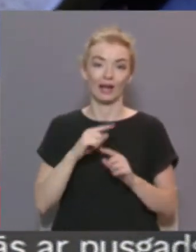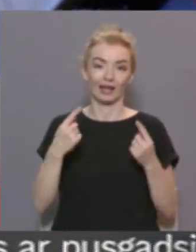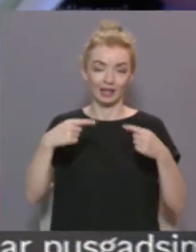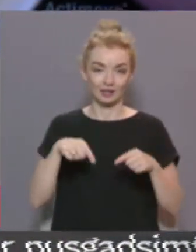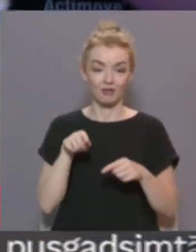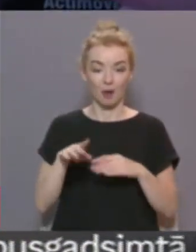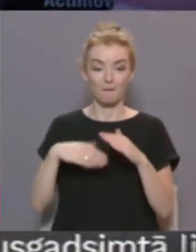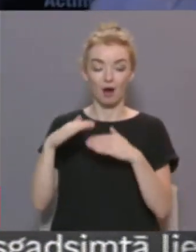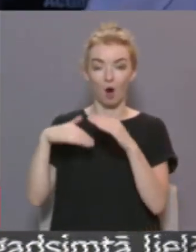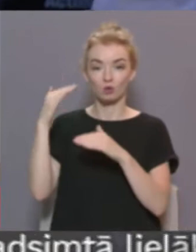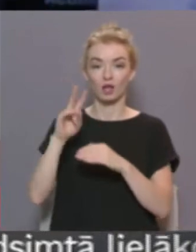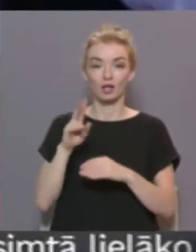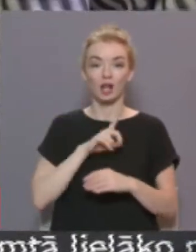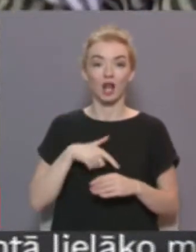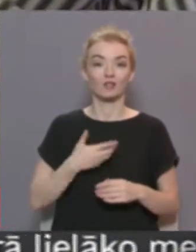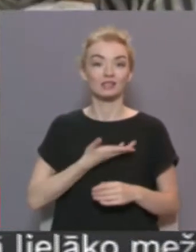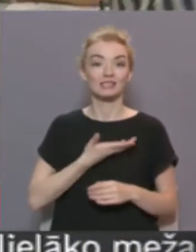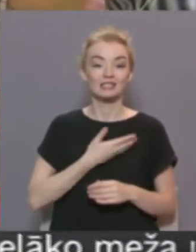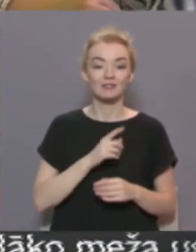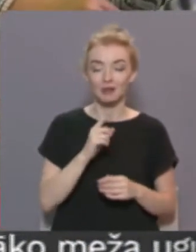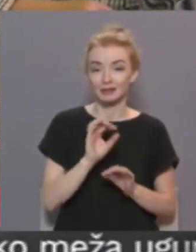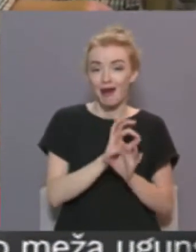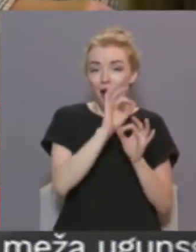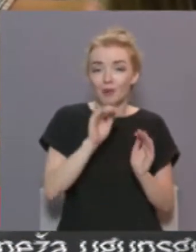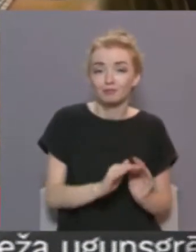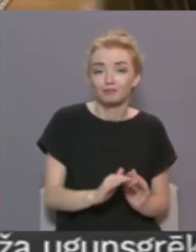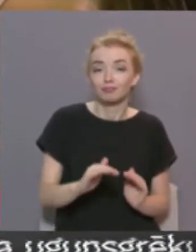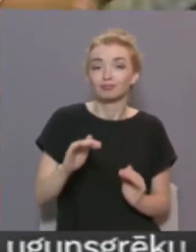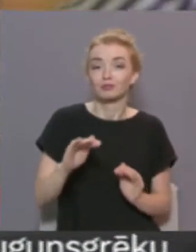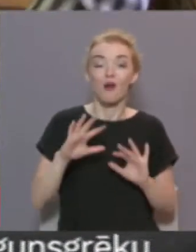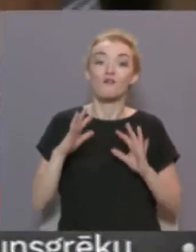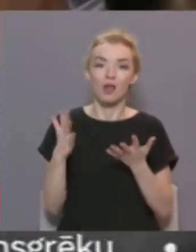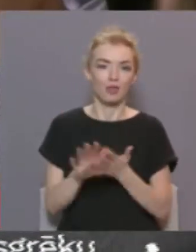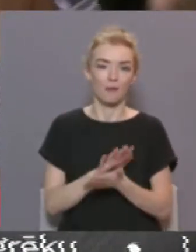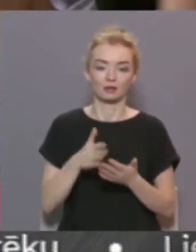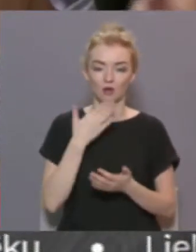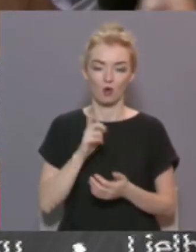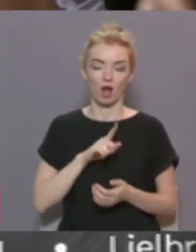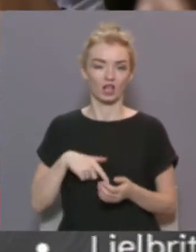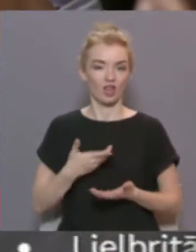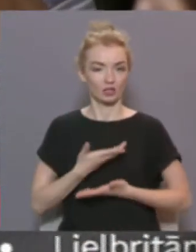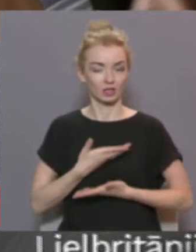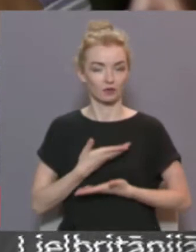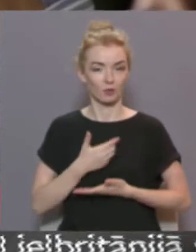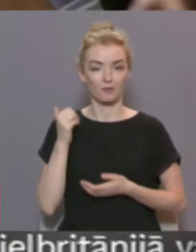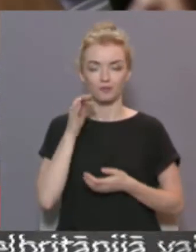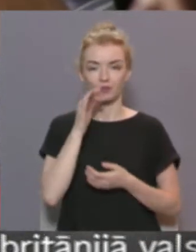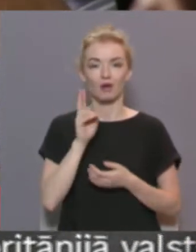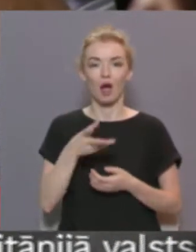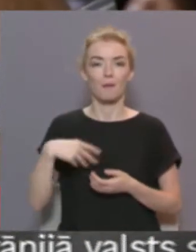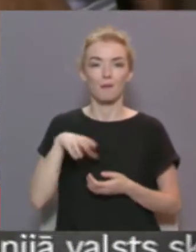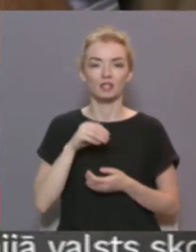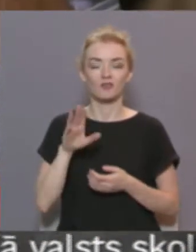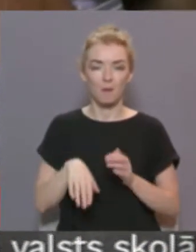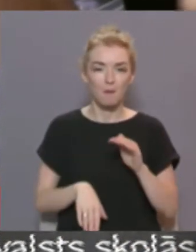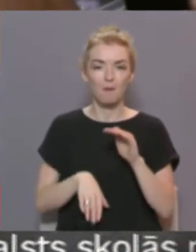paudze, kas Latvijā ir dzīvojusi pašus pirmos dzīves gadus, vai Latvijā nav dzīvojuši vispār. Kā mēs varam maksimizēt, teiksim, Eiropas